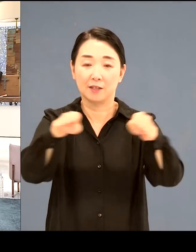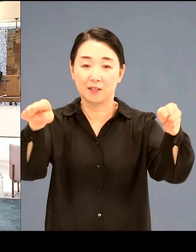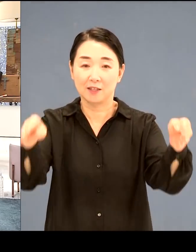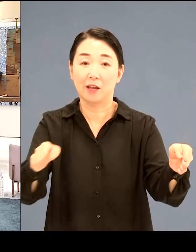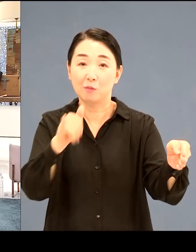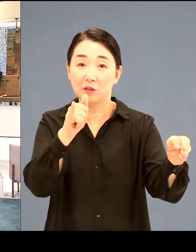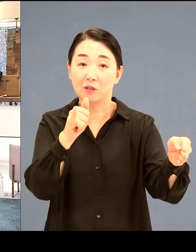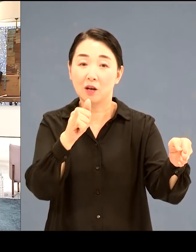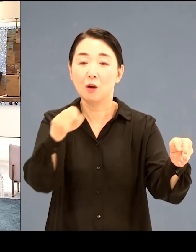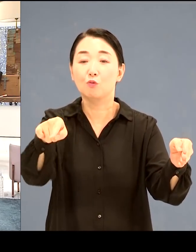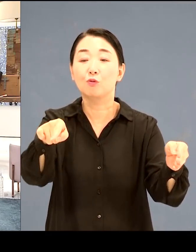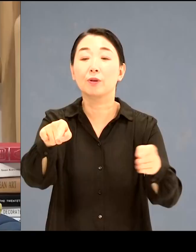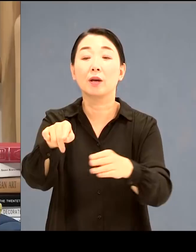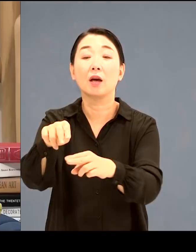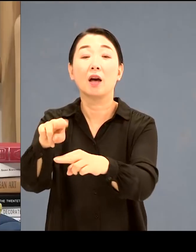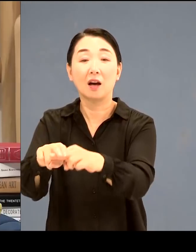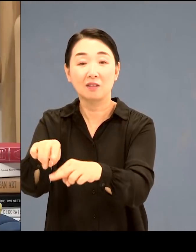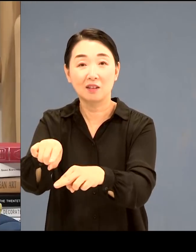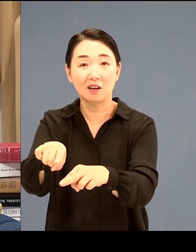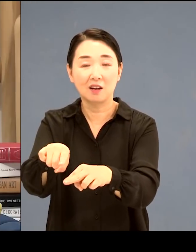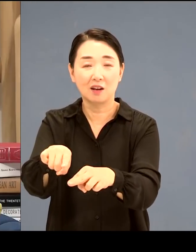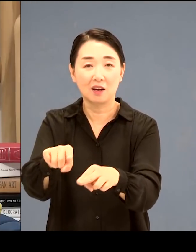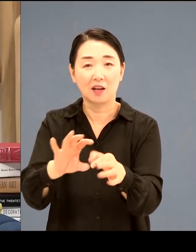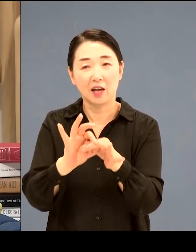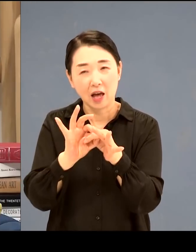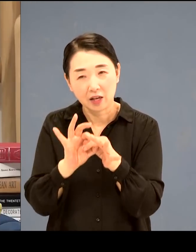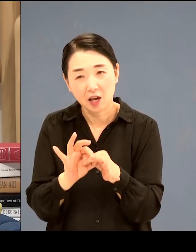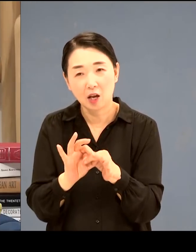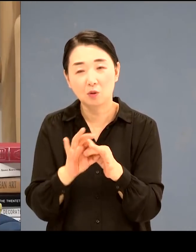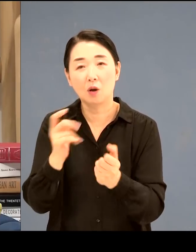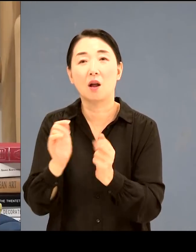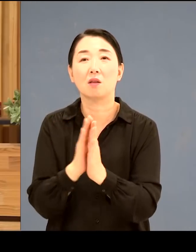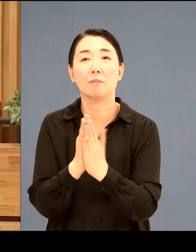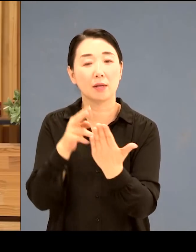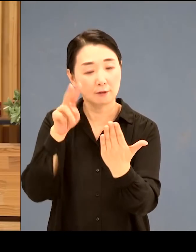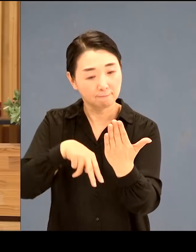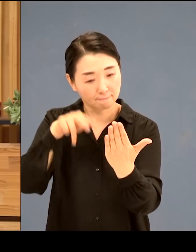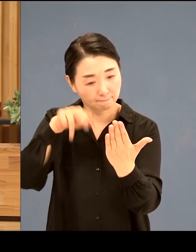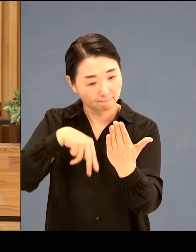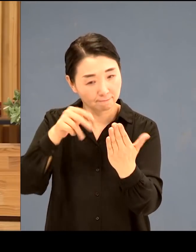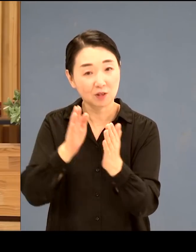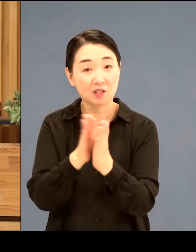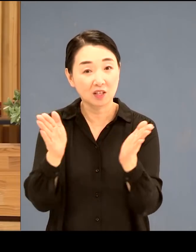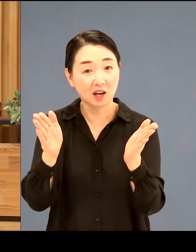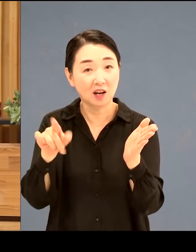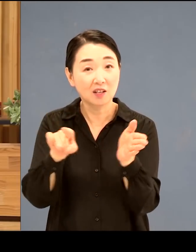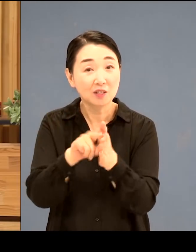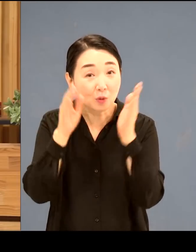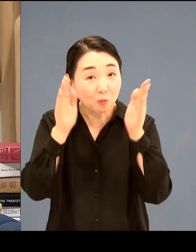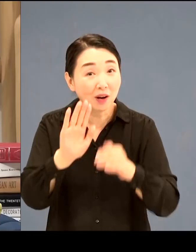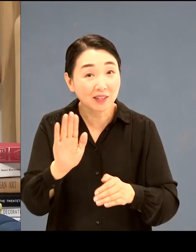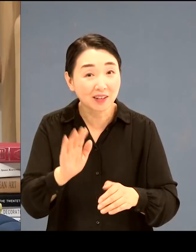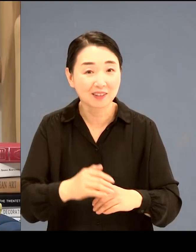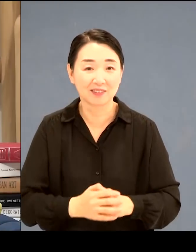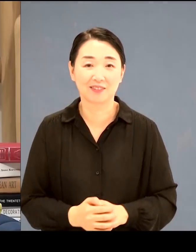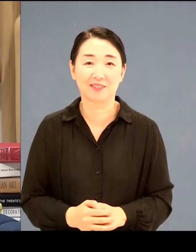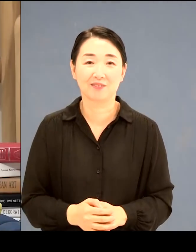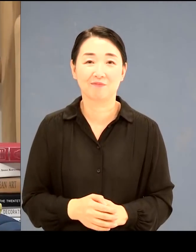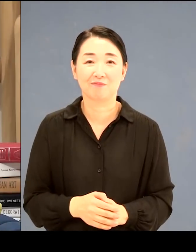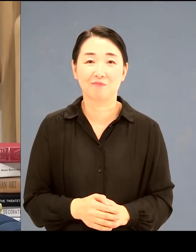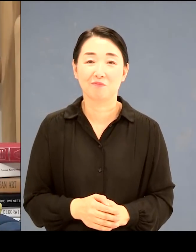한쪽 구석에 앉아가지고 계속 말씀을 읽기 시작했었어요. 신학하시는 거 아닐까요? 저는